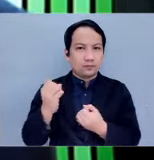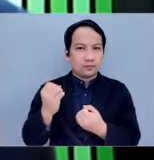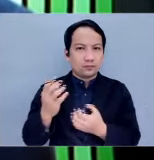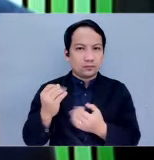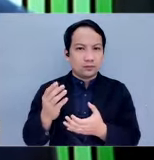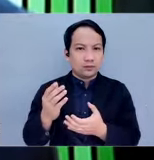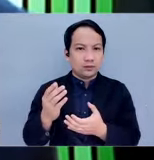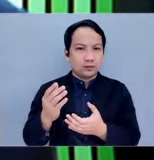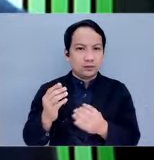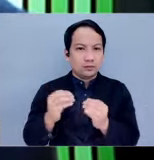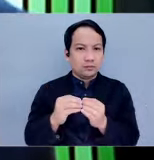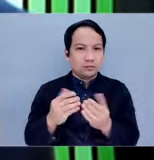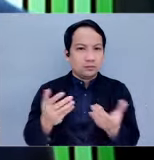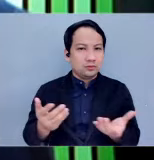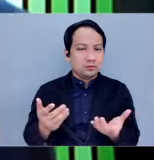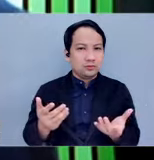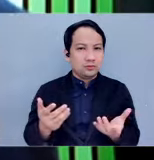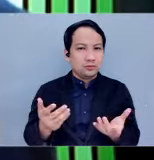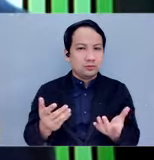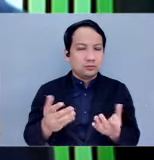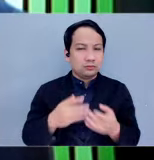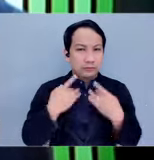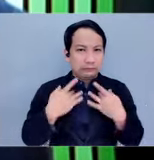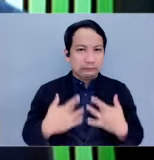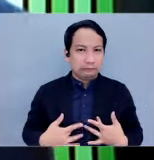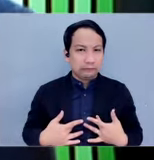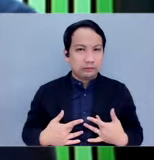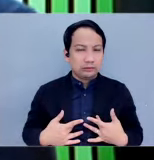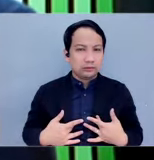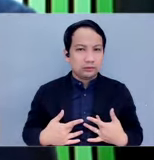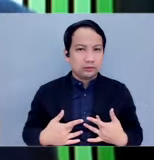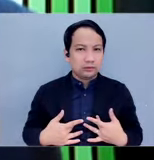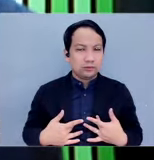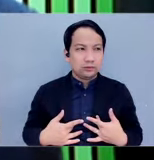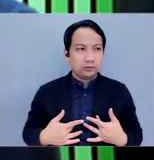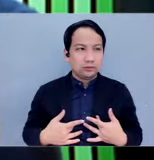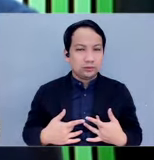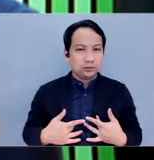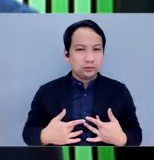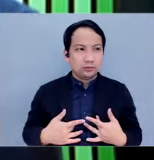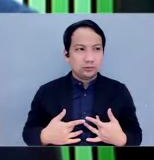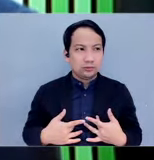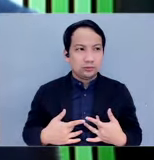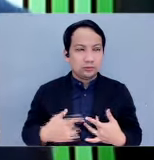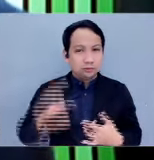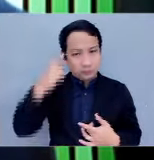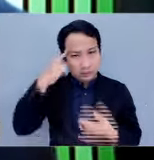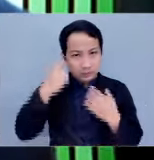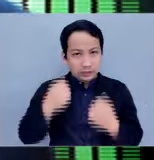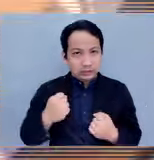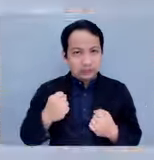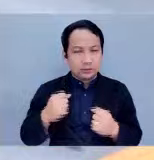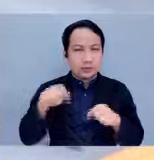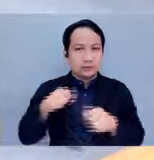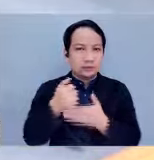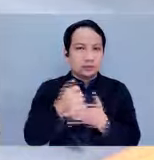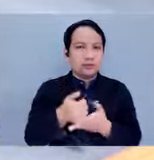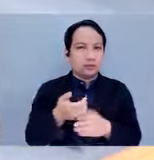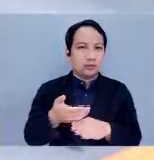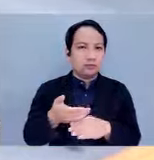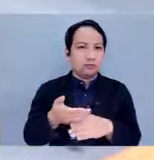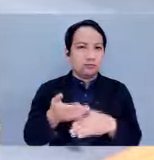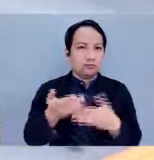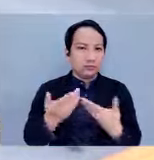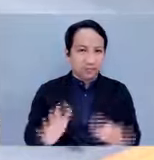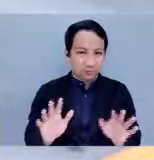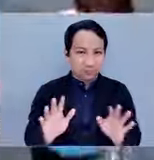mostly depression and mostly anxiety disorders that are seeking help post-pandemic. Pero noon